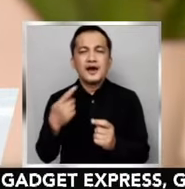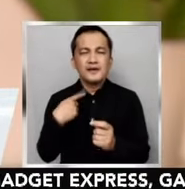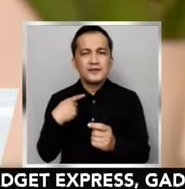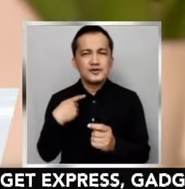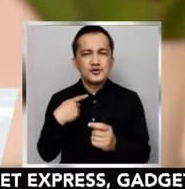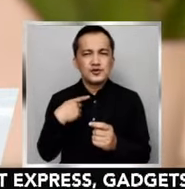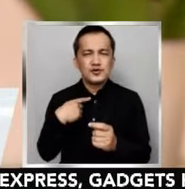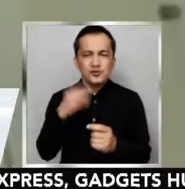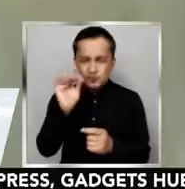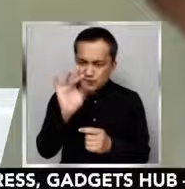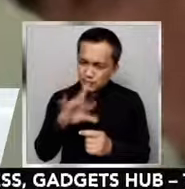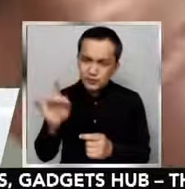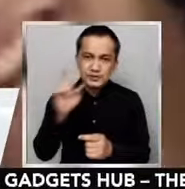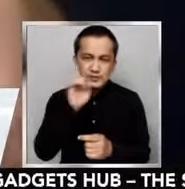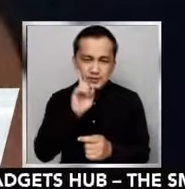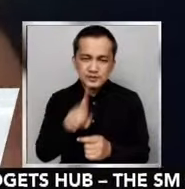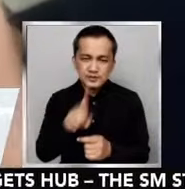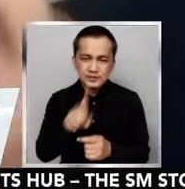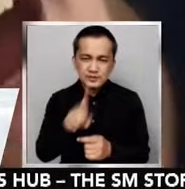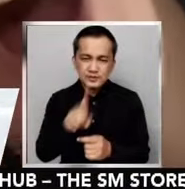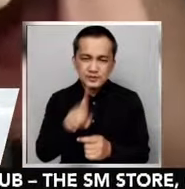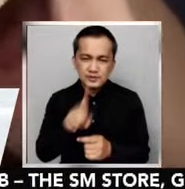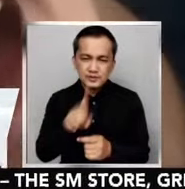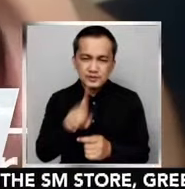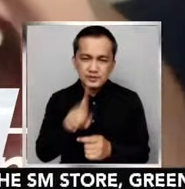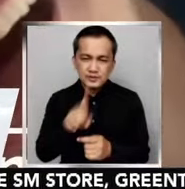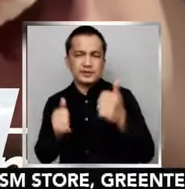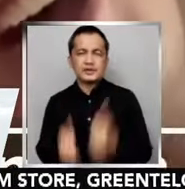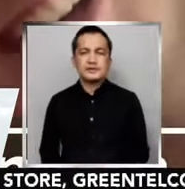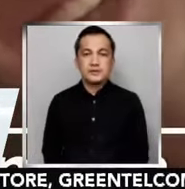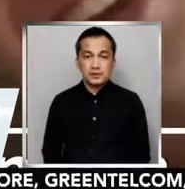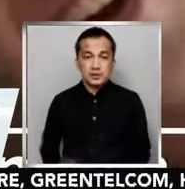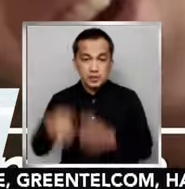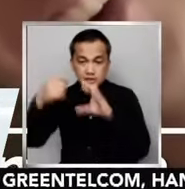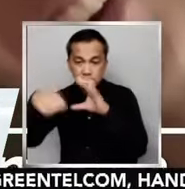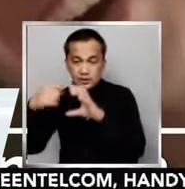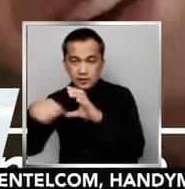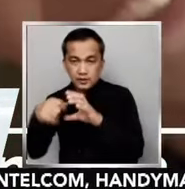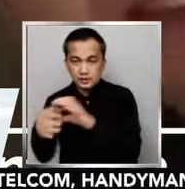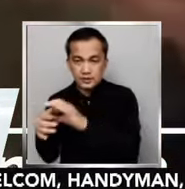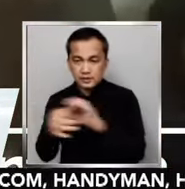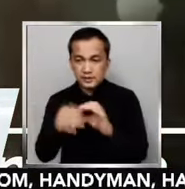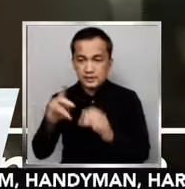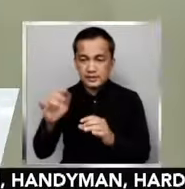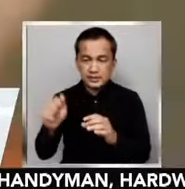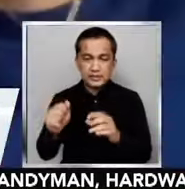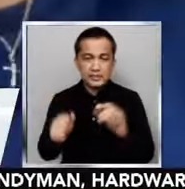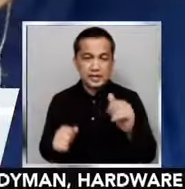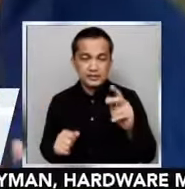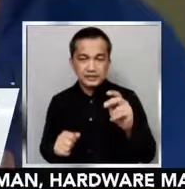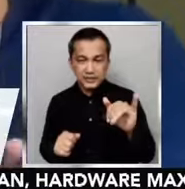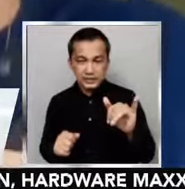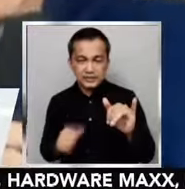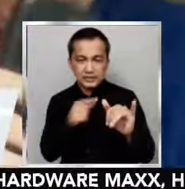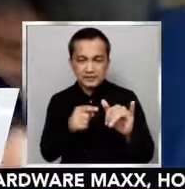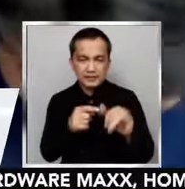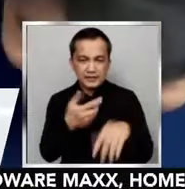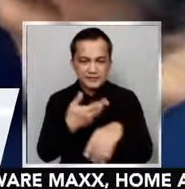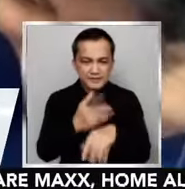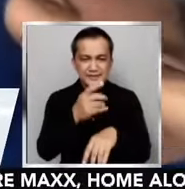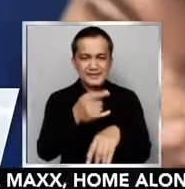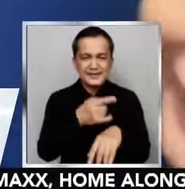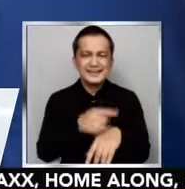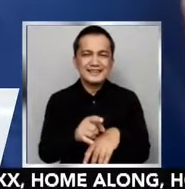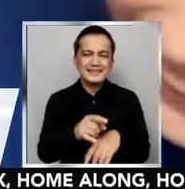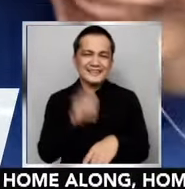ng mga sa taping kinasabwat pa ng alfia si anj para iprank sina Sean Lucas at Vince